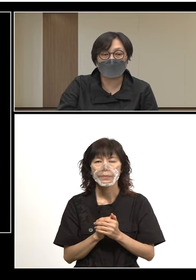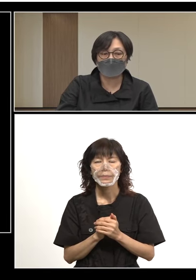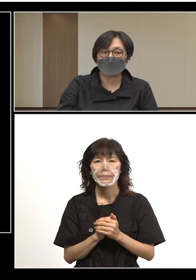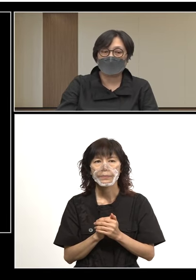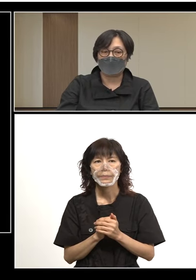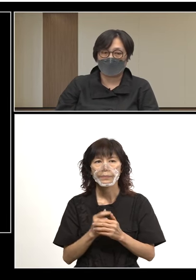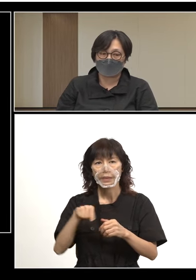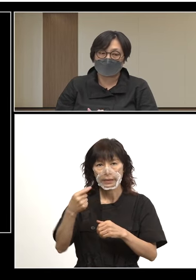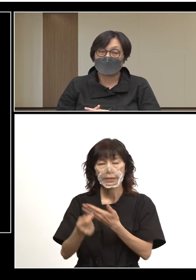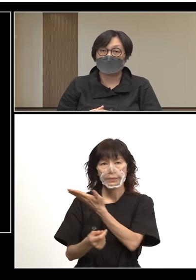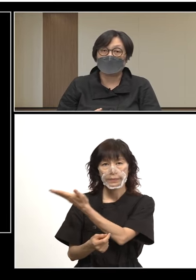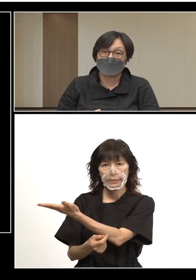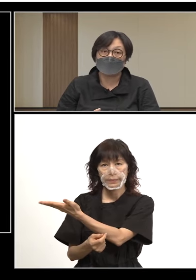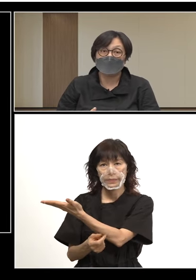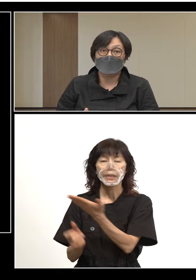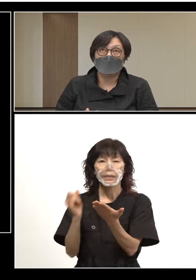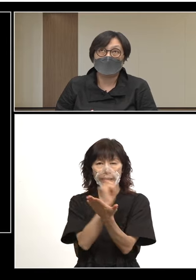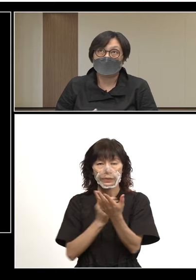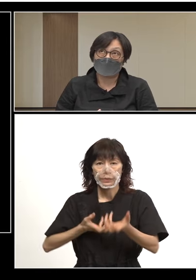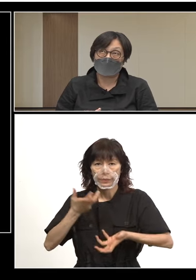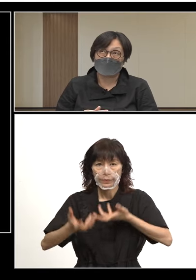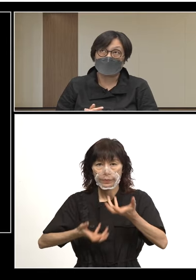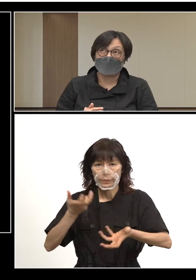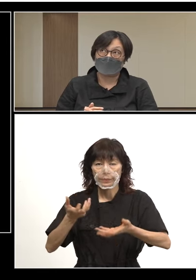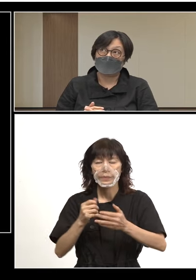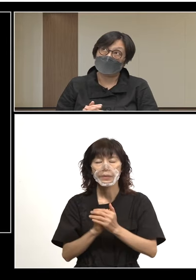另外呢一個咧係藝延伸嘅計劃啦，我哋由